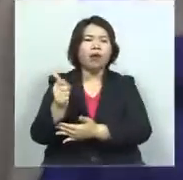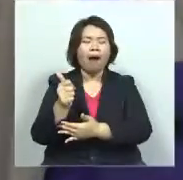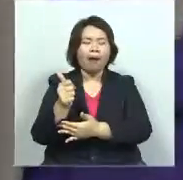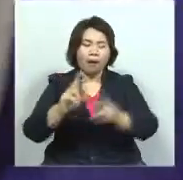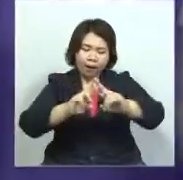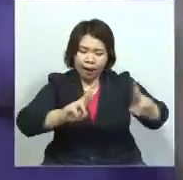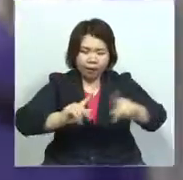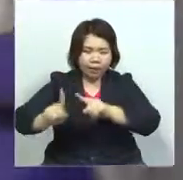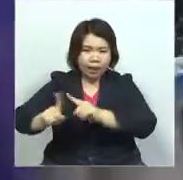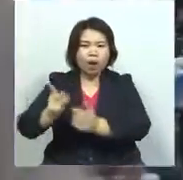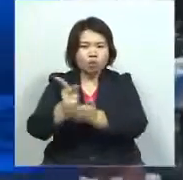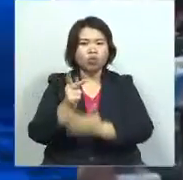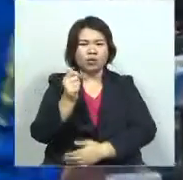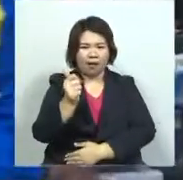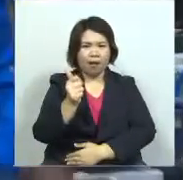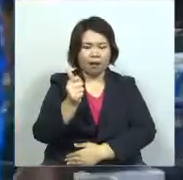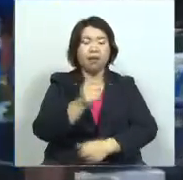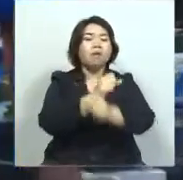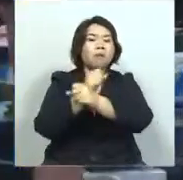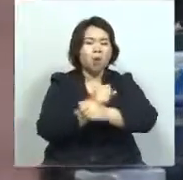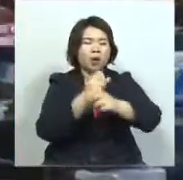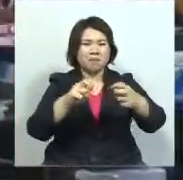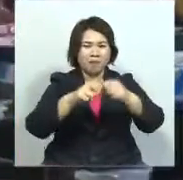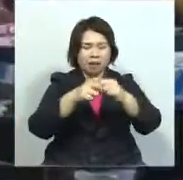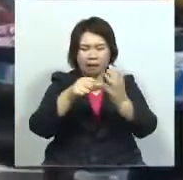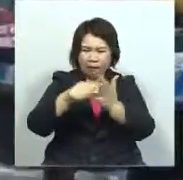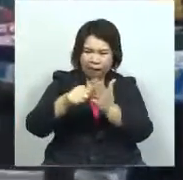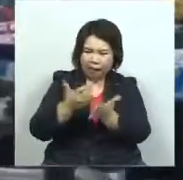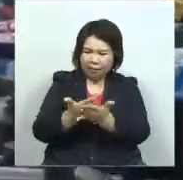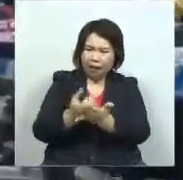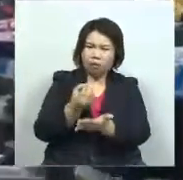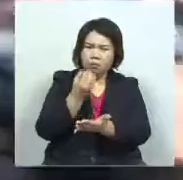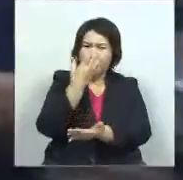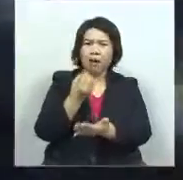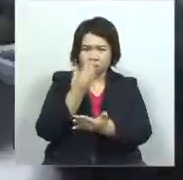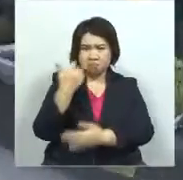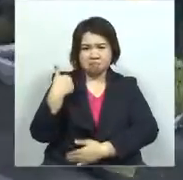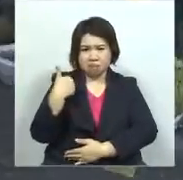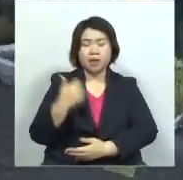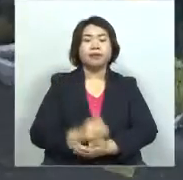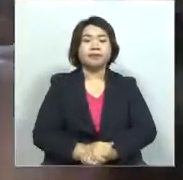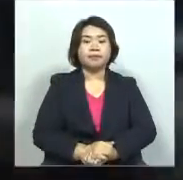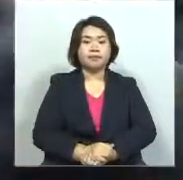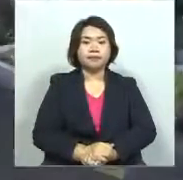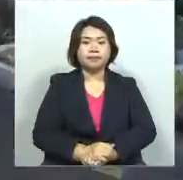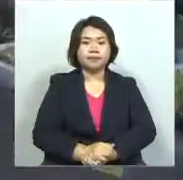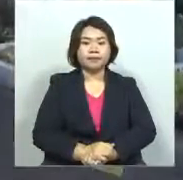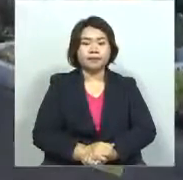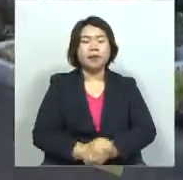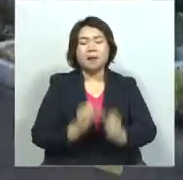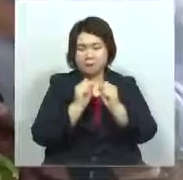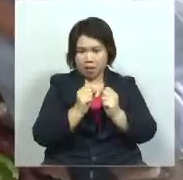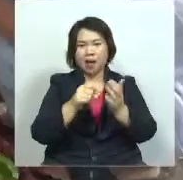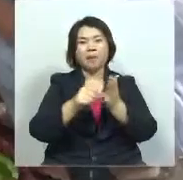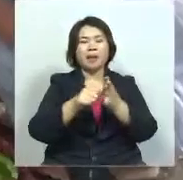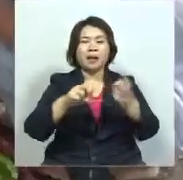ย่อยรวมถึงช่วยป้องกันแก้ปัญหาหนี้นอกระบบให้กับประชาชนในเวลาเดียวกันได้ด้วยแล้วก็ยังต้อง